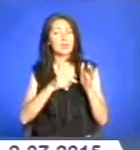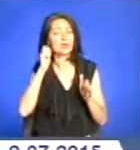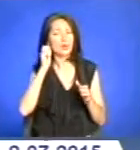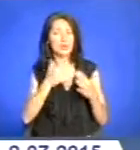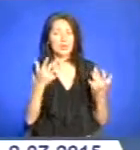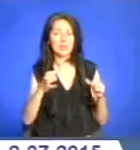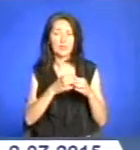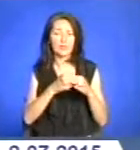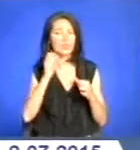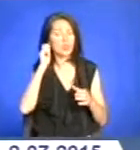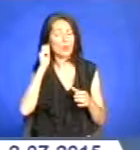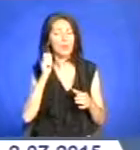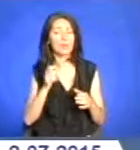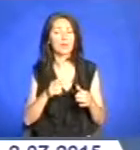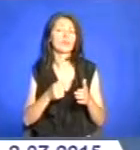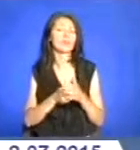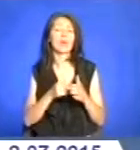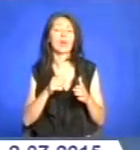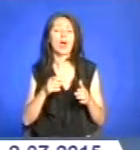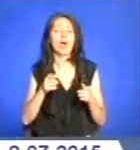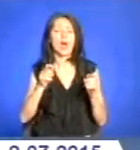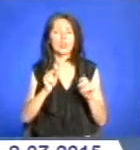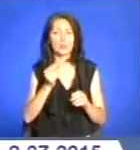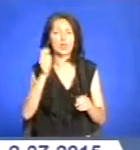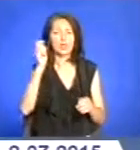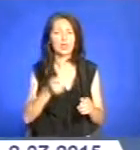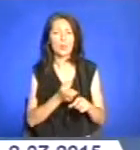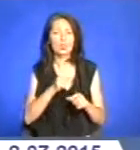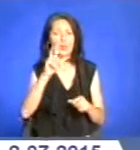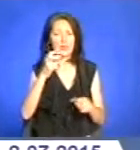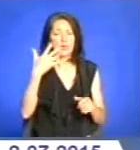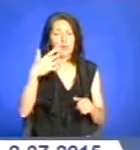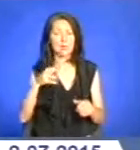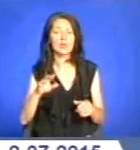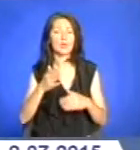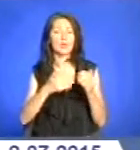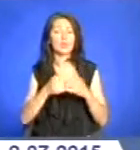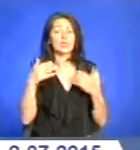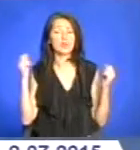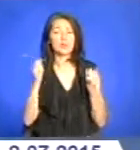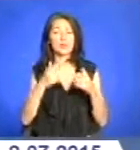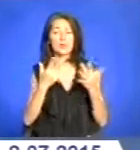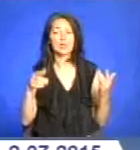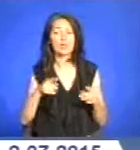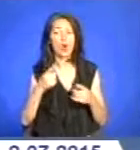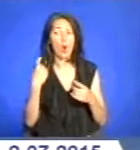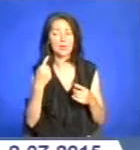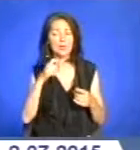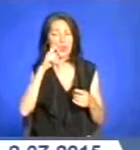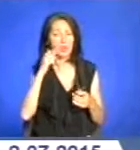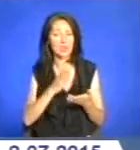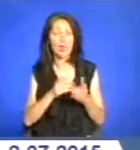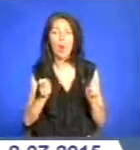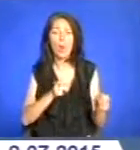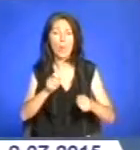12 липня. На чемпіонат прибули понад 250 професійних спортсменів зі всіх областей України. Серед них є боксери, які брали